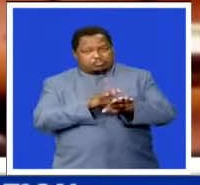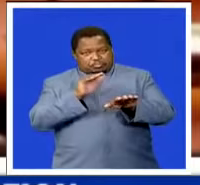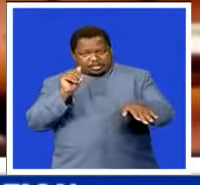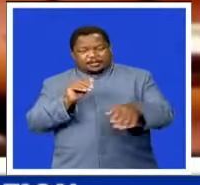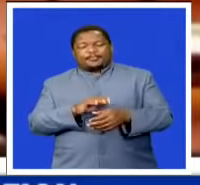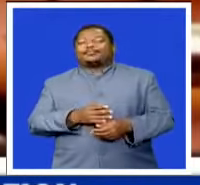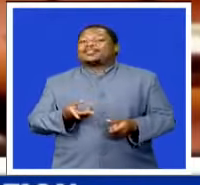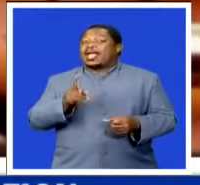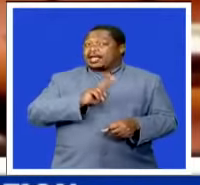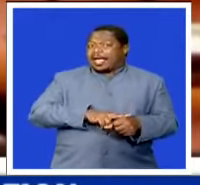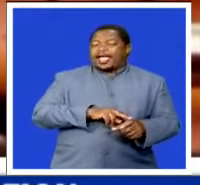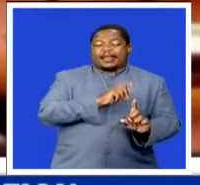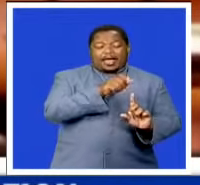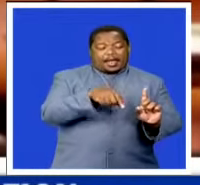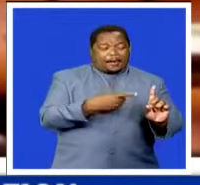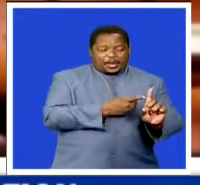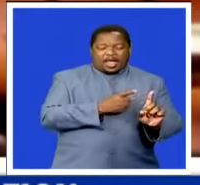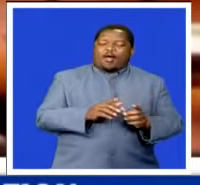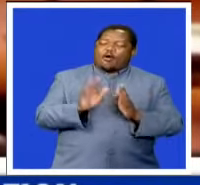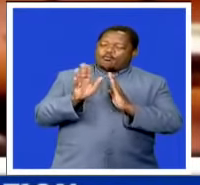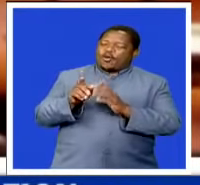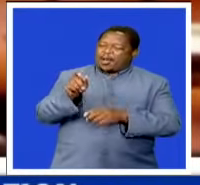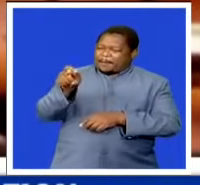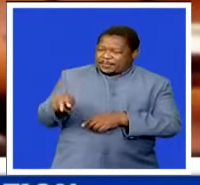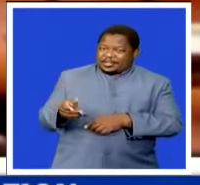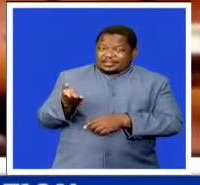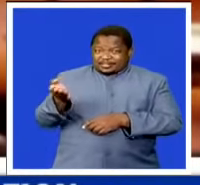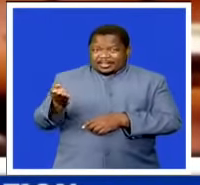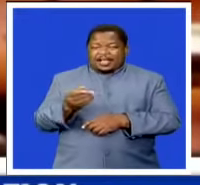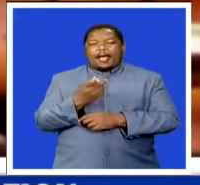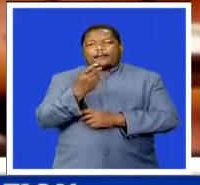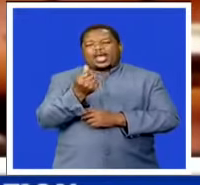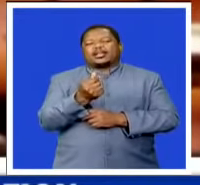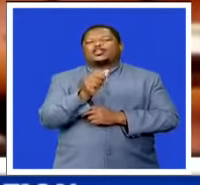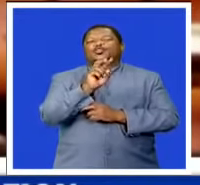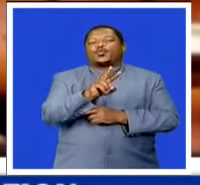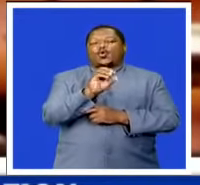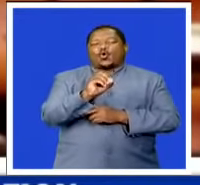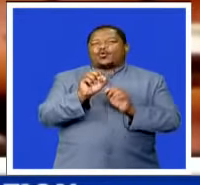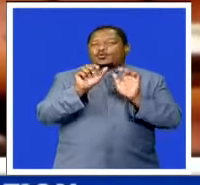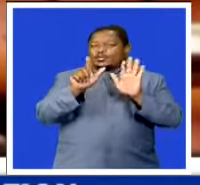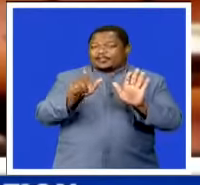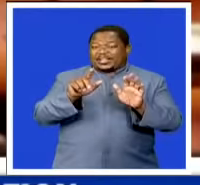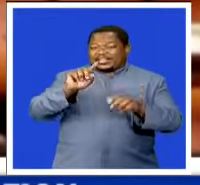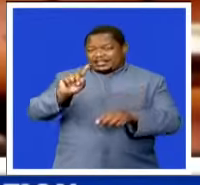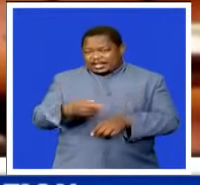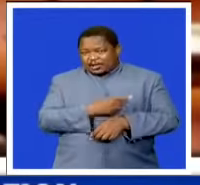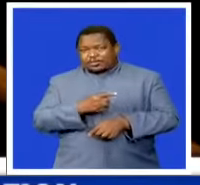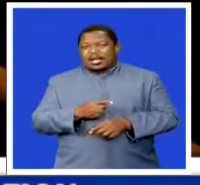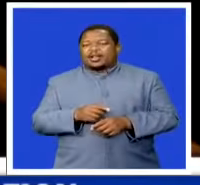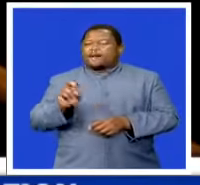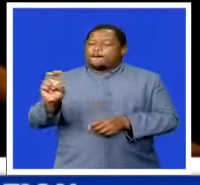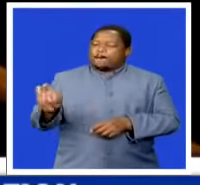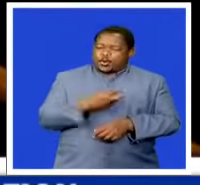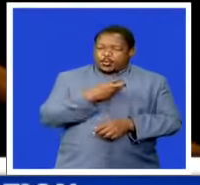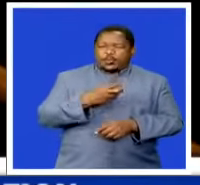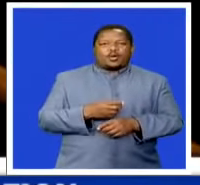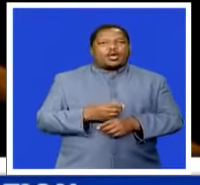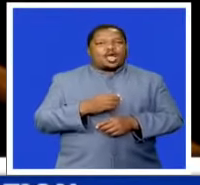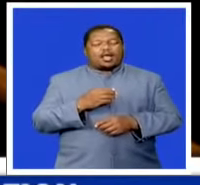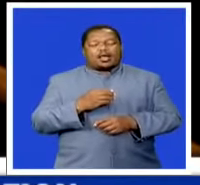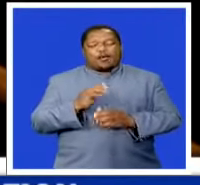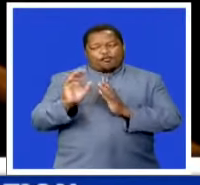207,000 emalangeni nayo yokuthenga imoto letimbili leningizimu Africa. Omabili lamacala kusolakala